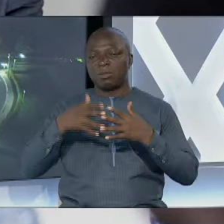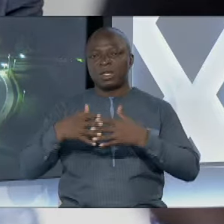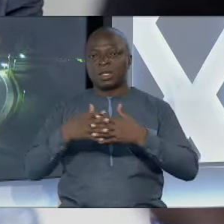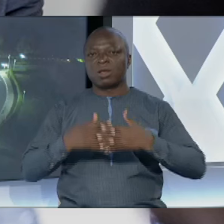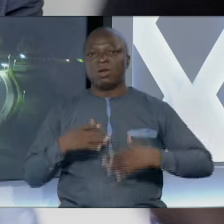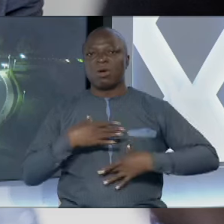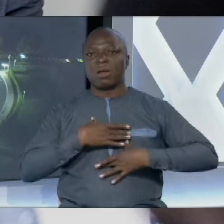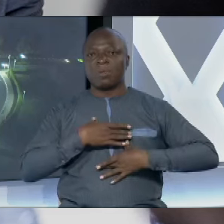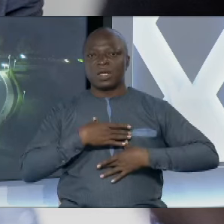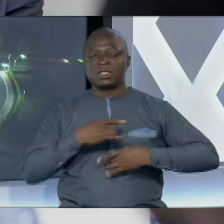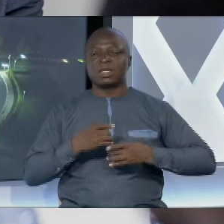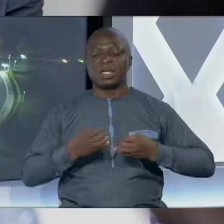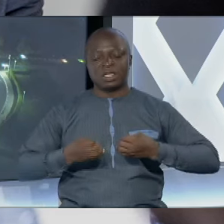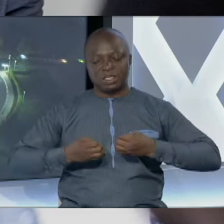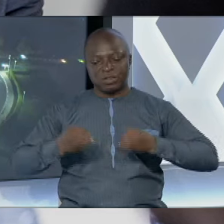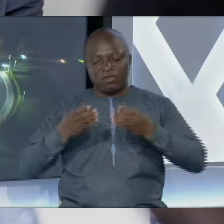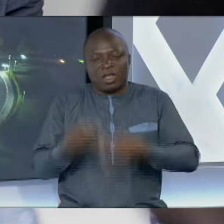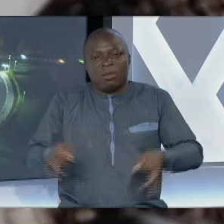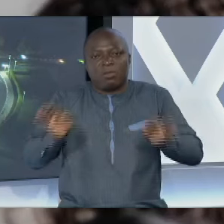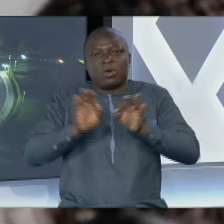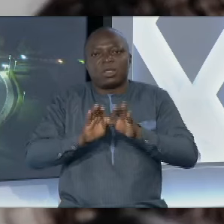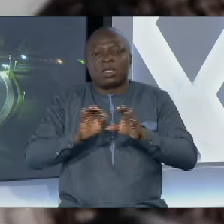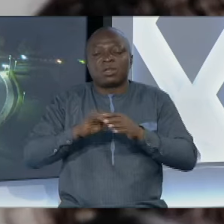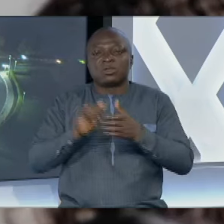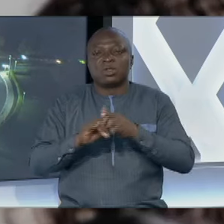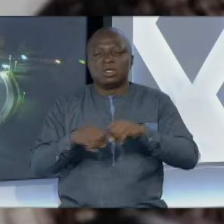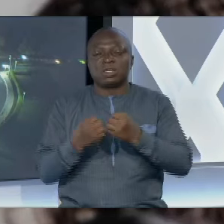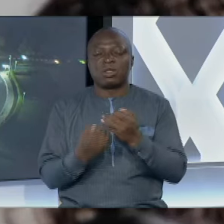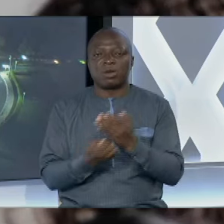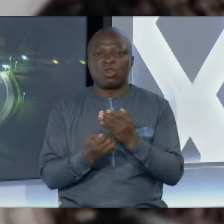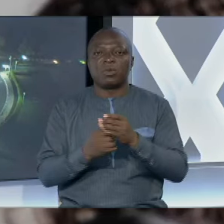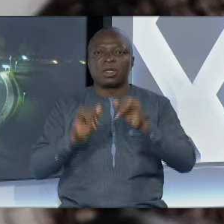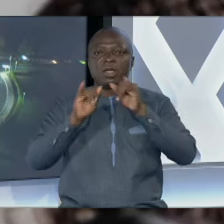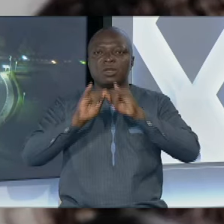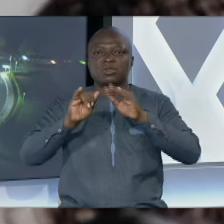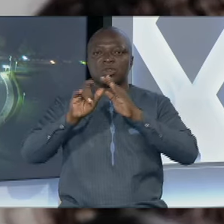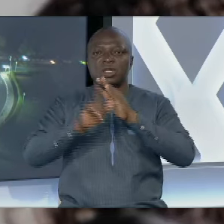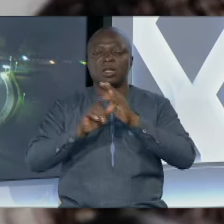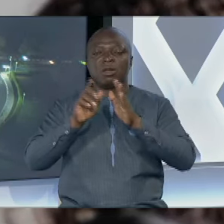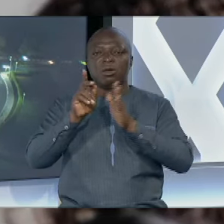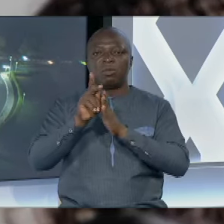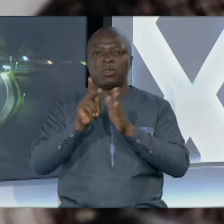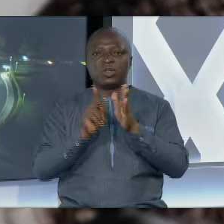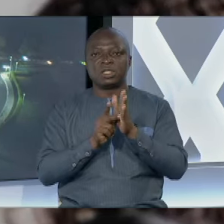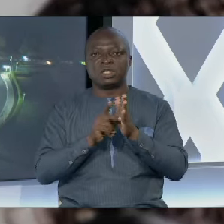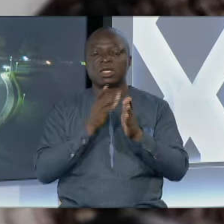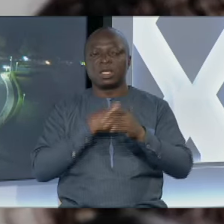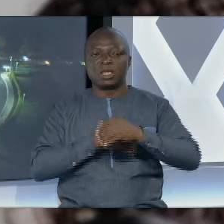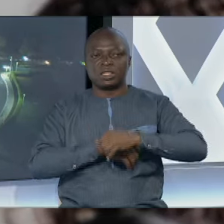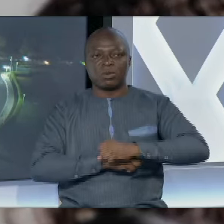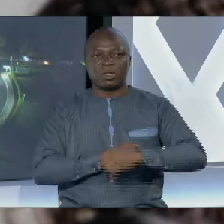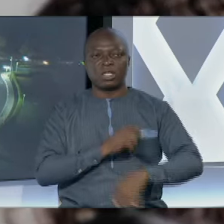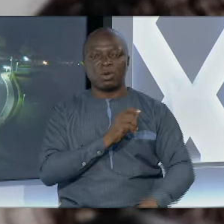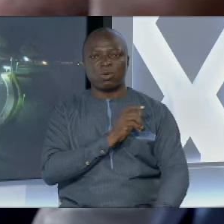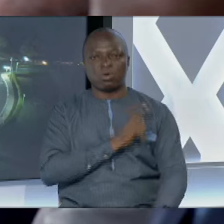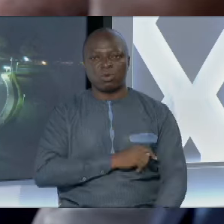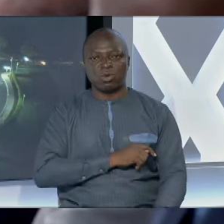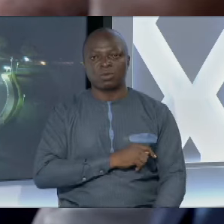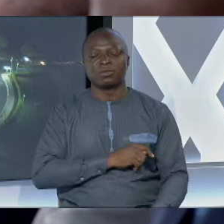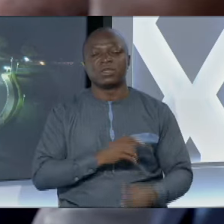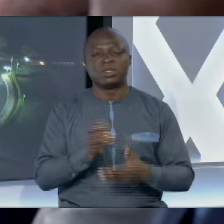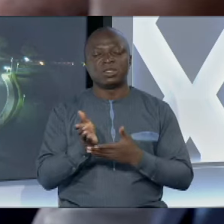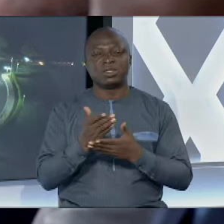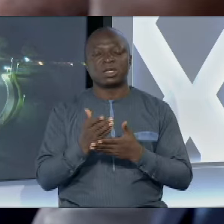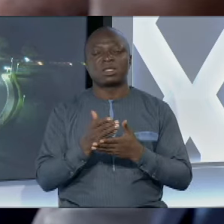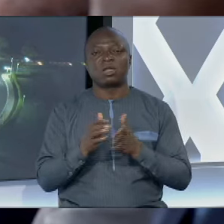réformes majeures opérées dans le secteur économique, institutionnel, politique et sécuritaire au Togo. Des